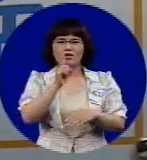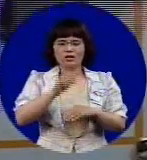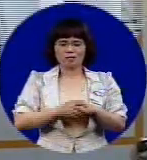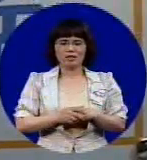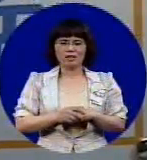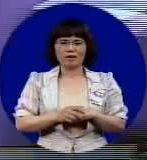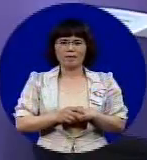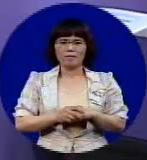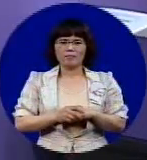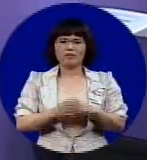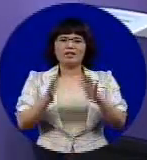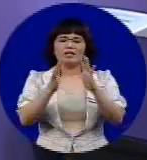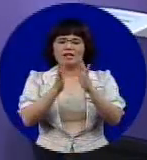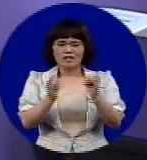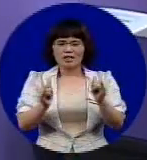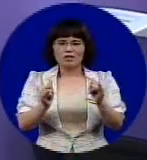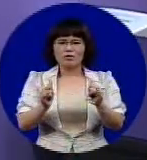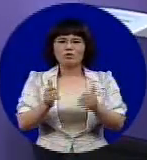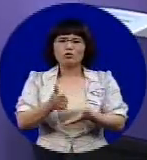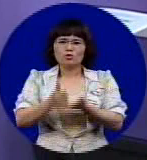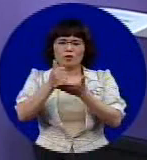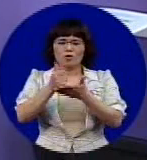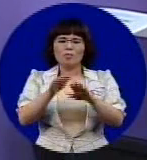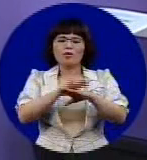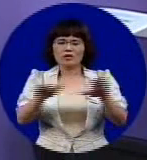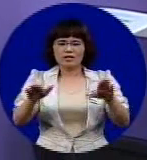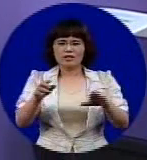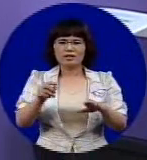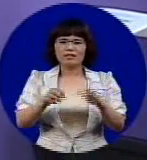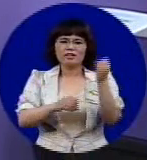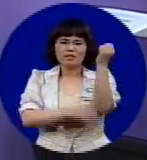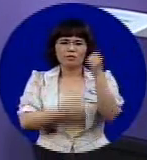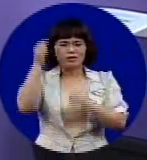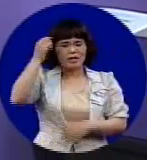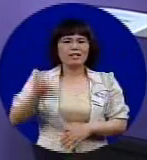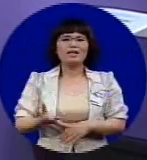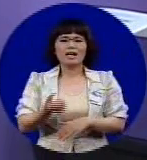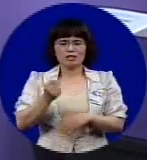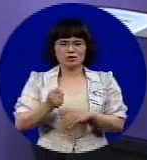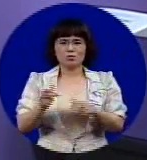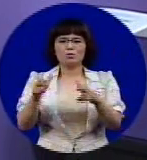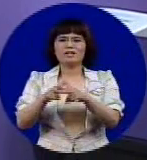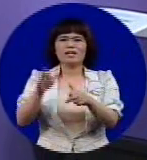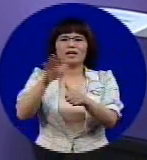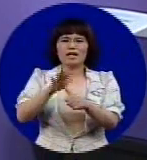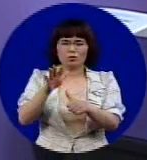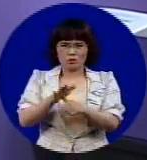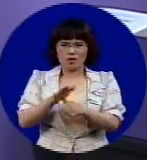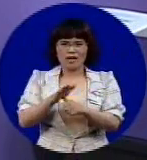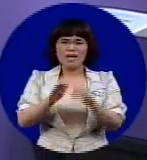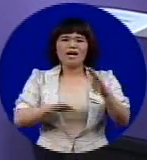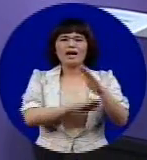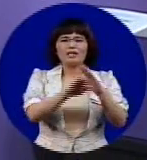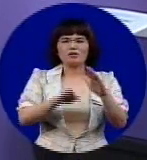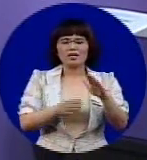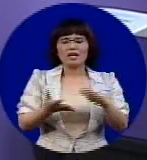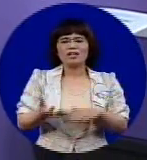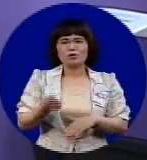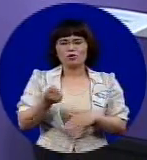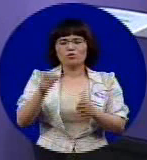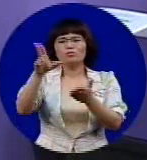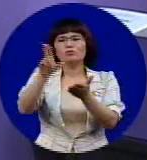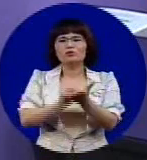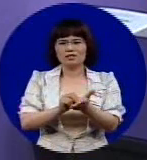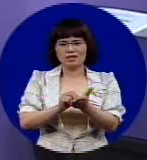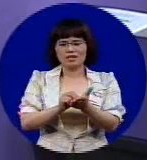하는데요. 인간은 존엄하고 평등하다라는 기본 이념을 중심으로 해서요. 장애아동과 그리고 그 가정이 가지고